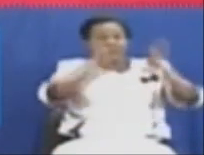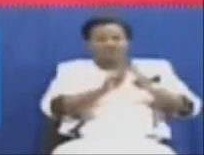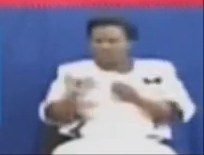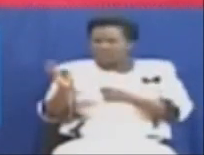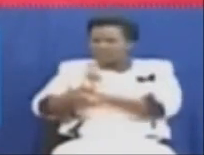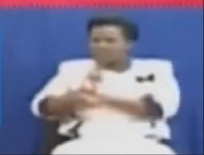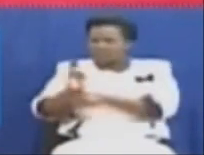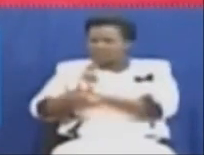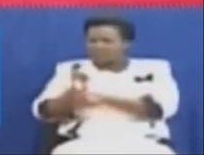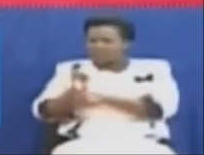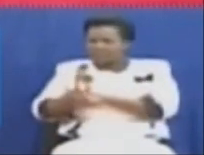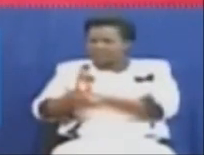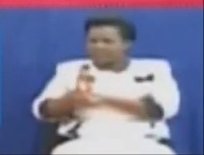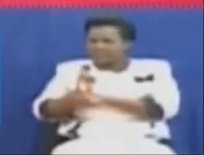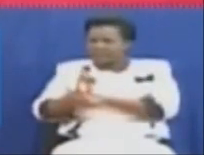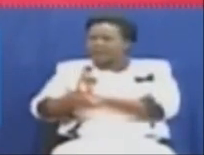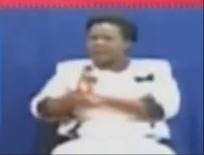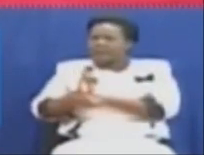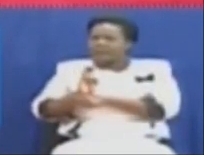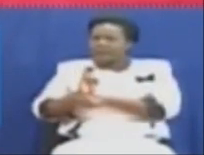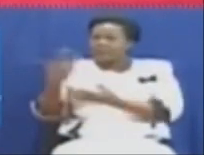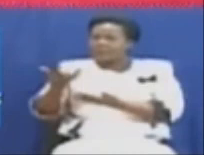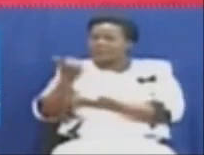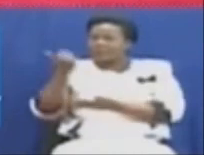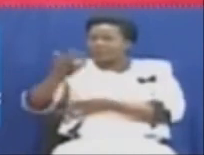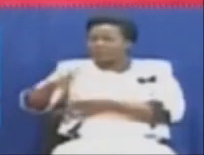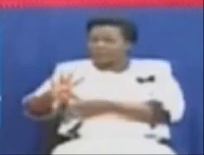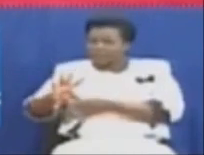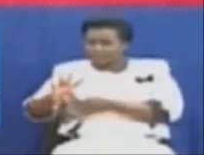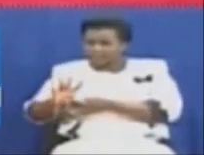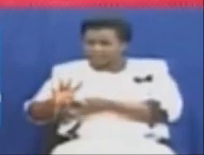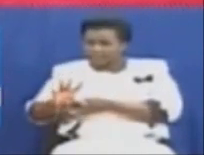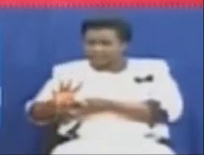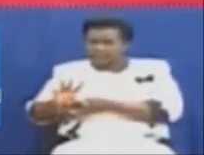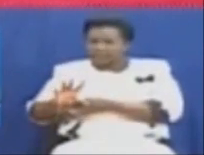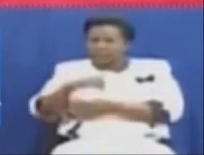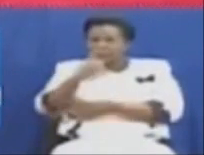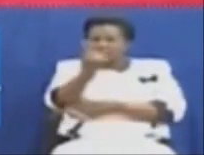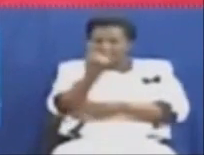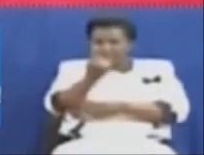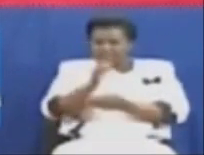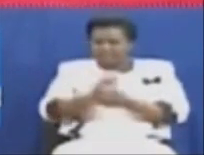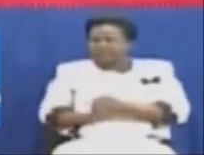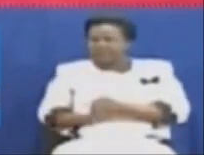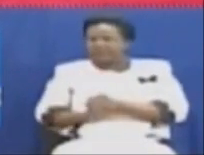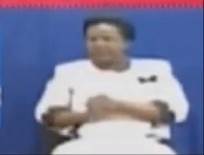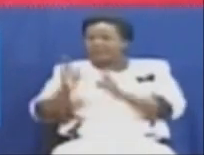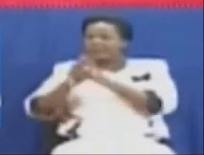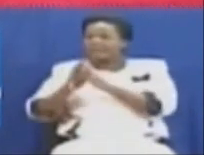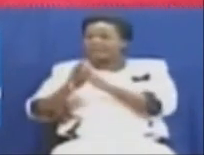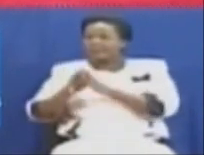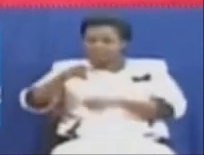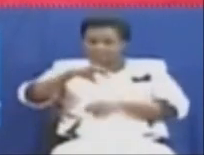kwenye ngazi ya wilaya RUWASA, lakini kwenye ngazi ya kitaifa tuna zile mamlaka ambazo zinachukua unazo kuwa mikoa miwili au mitatu au